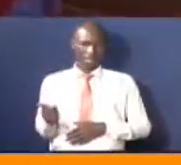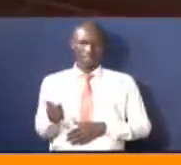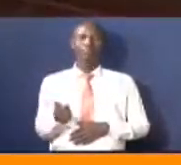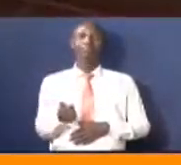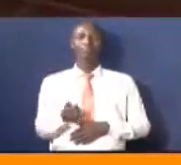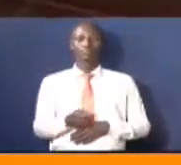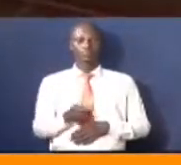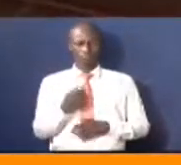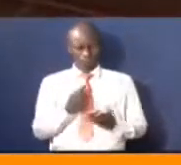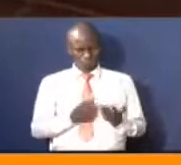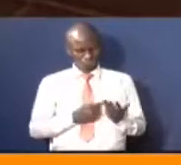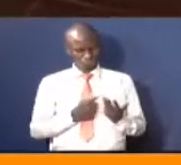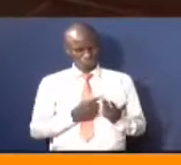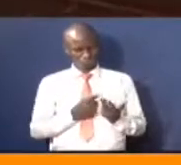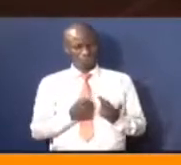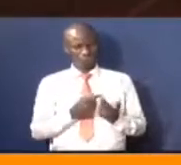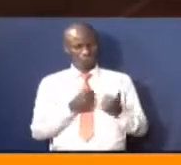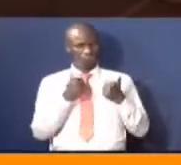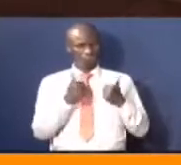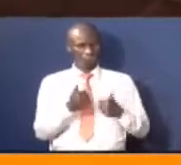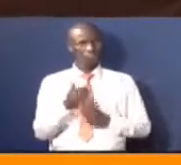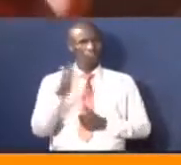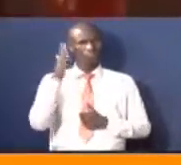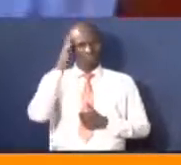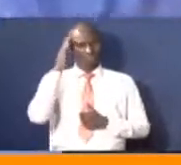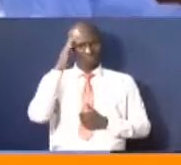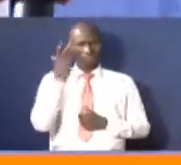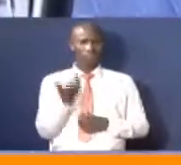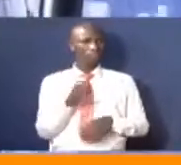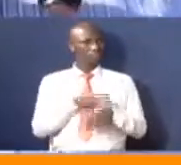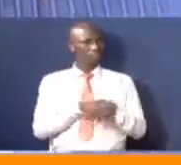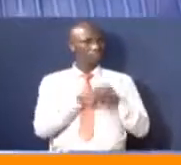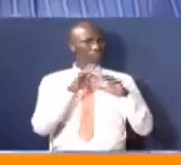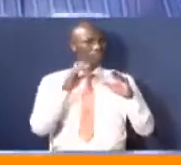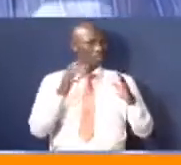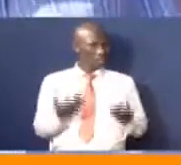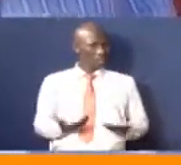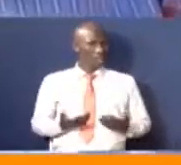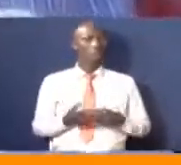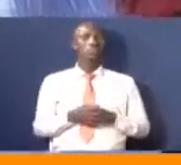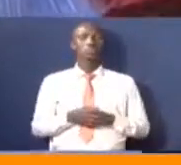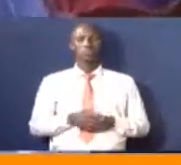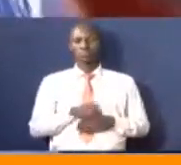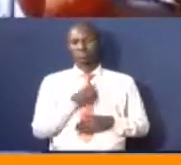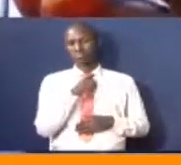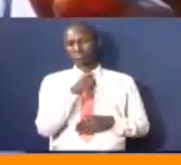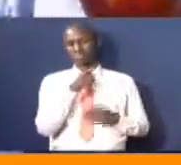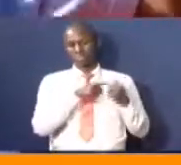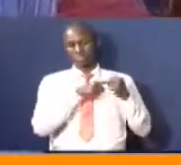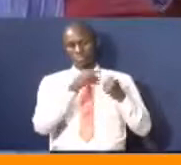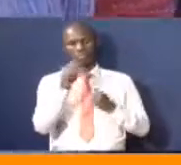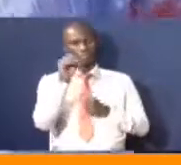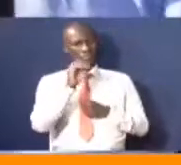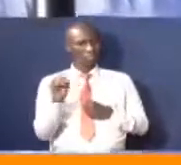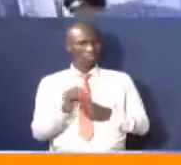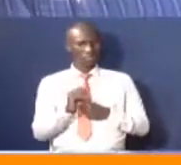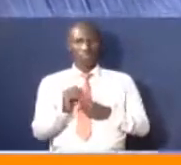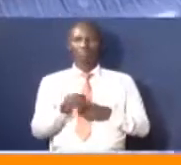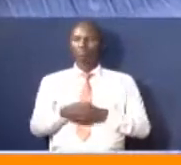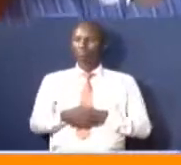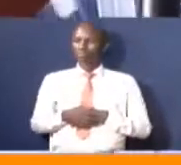tupige hesabu, tujue tutapata namna gani asilimia 60,